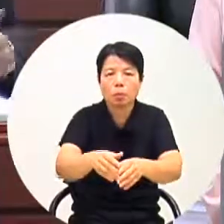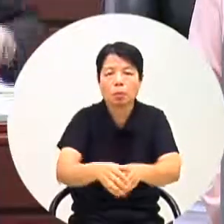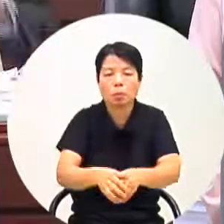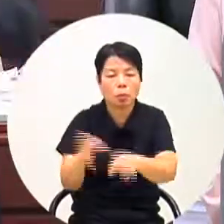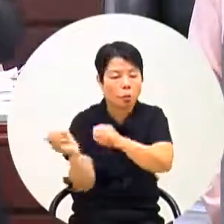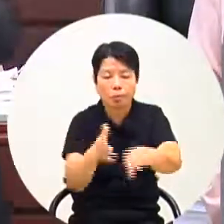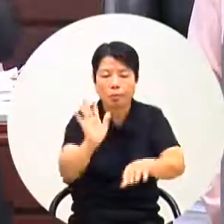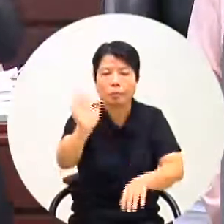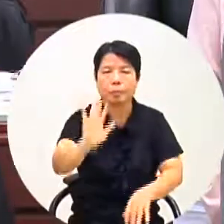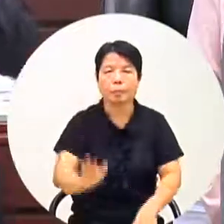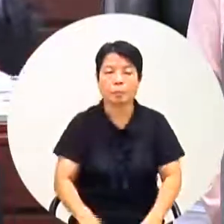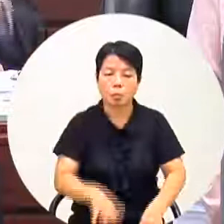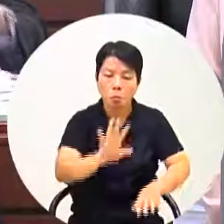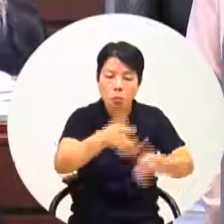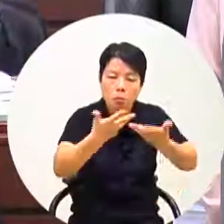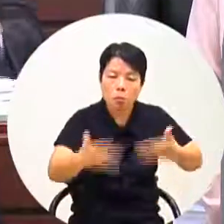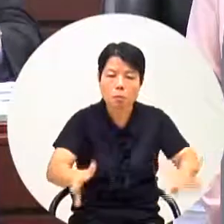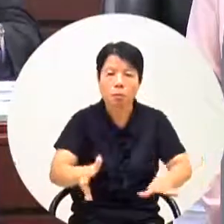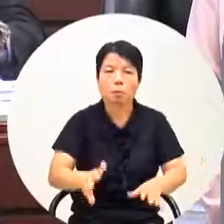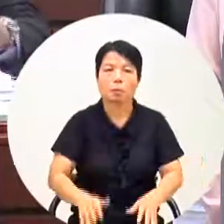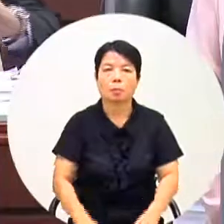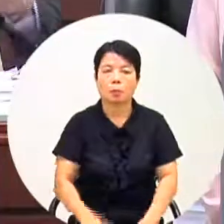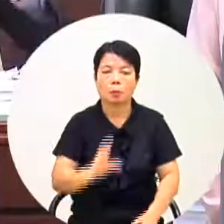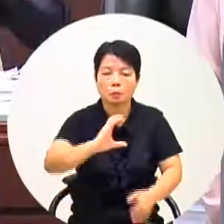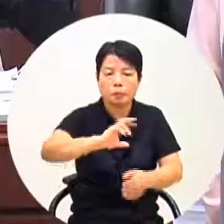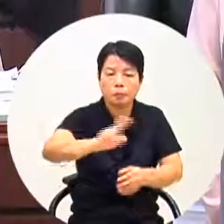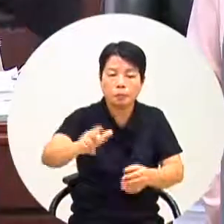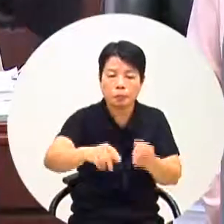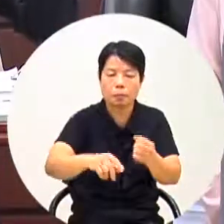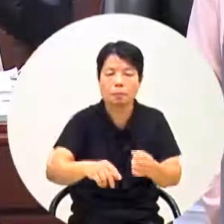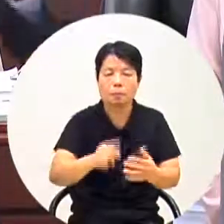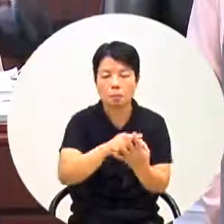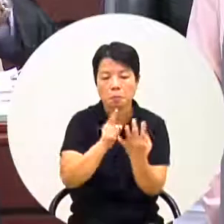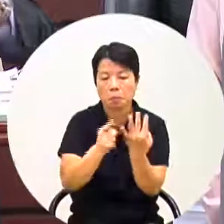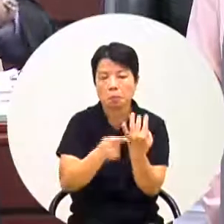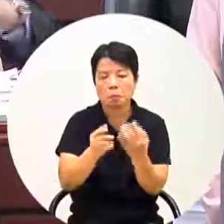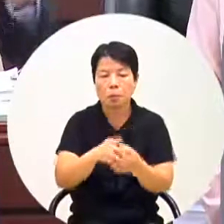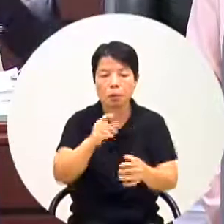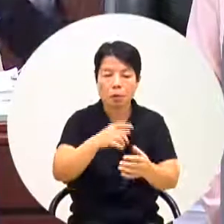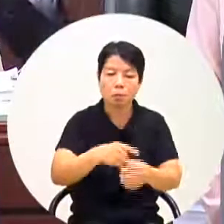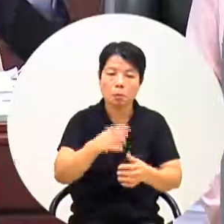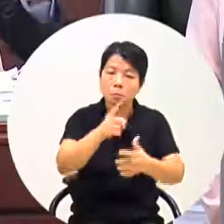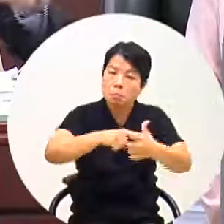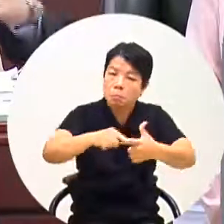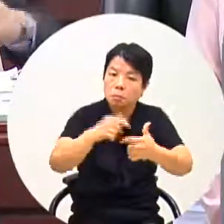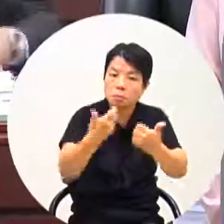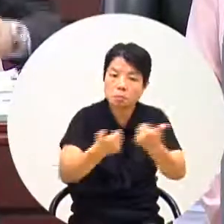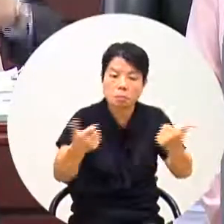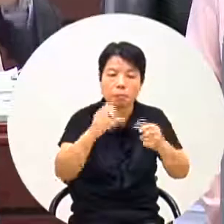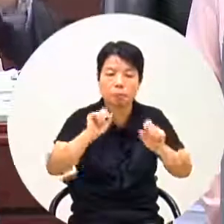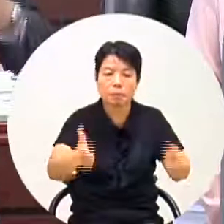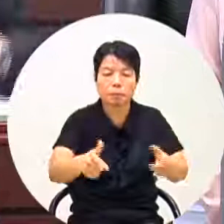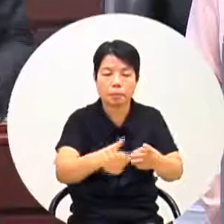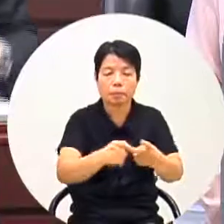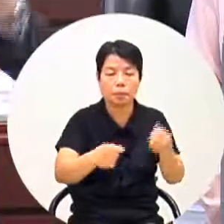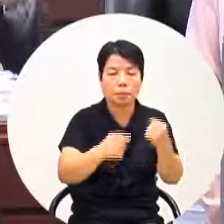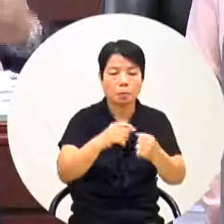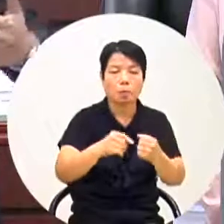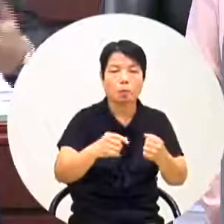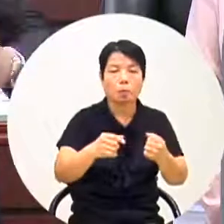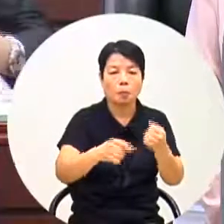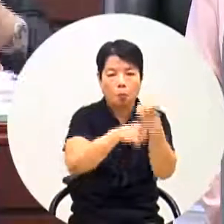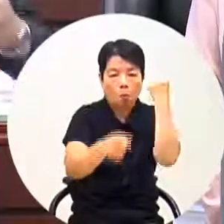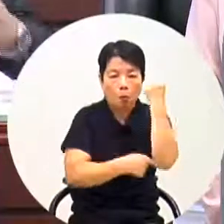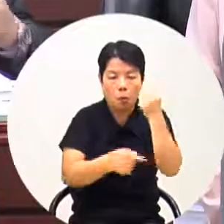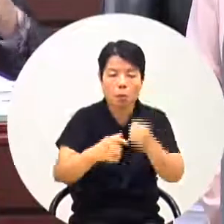所以有很多的方式，包括说有一些他的身份会不一样，那他有一些法令上，包括说社会